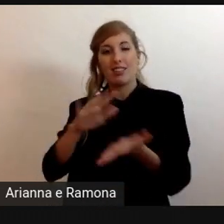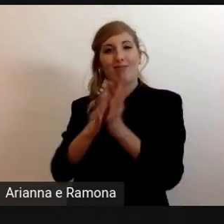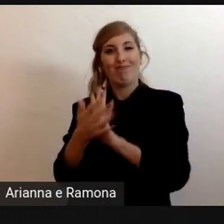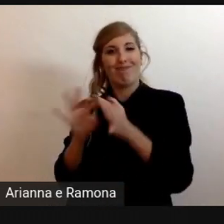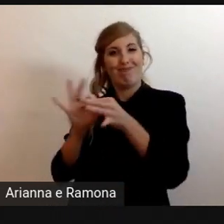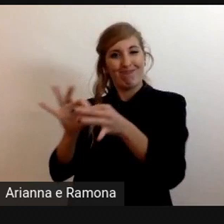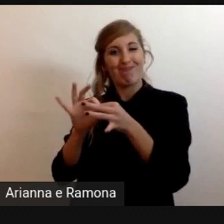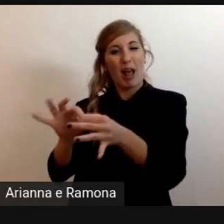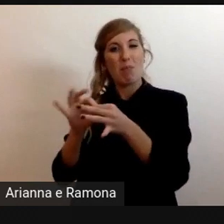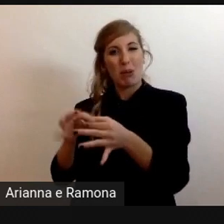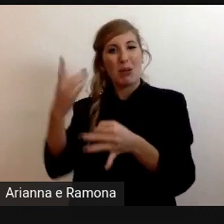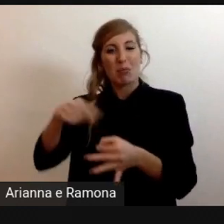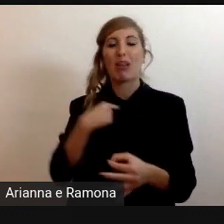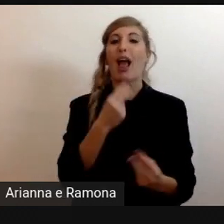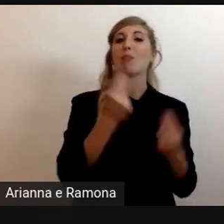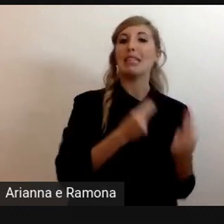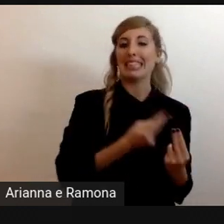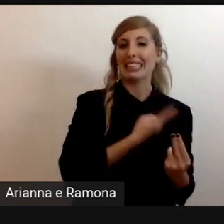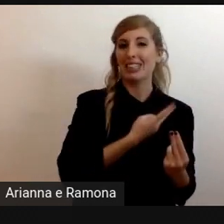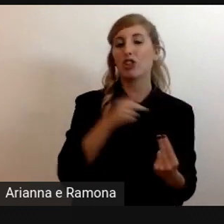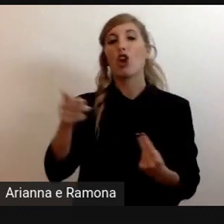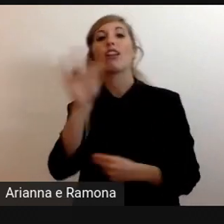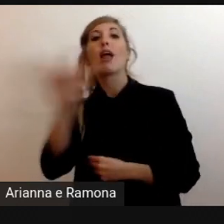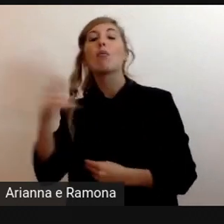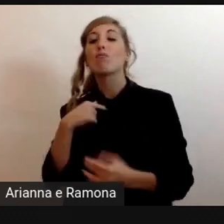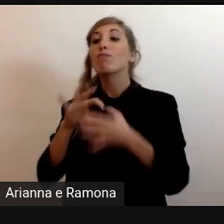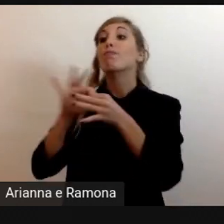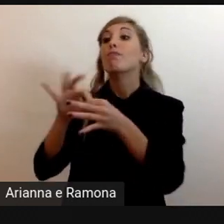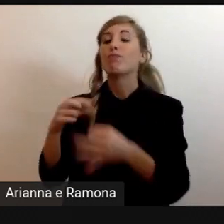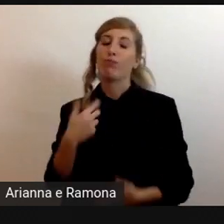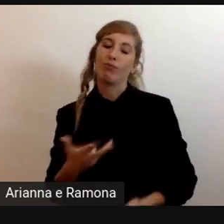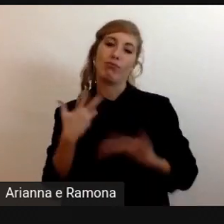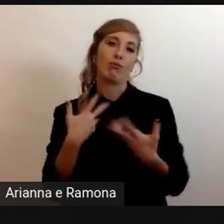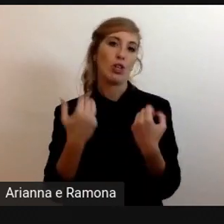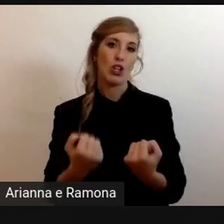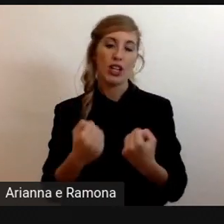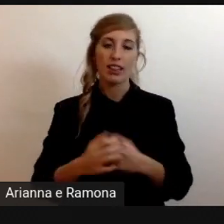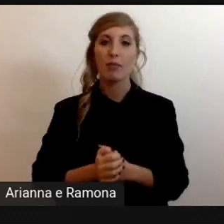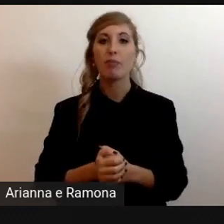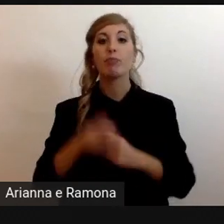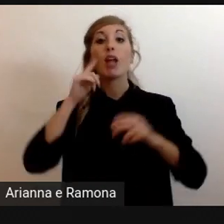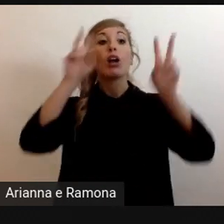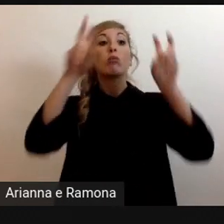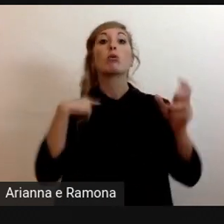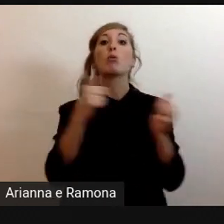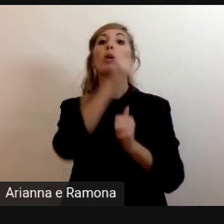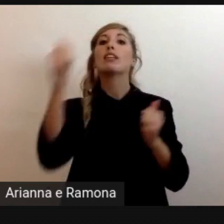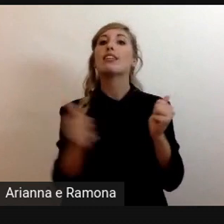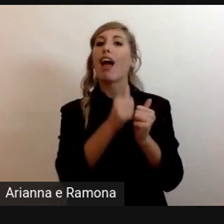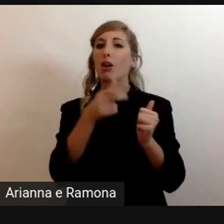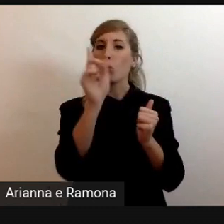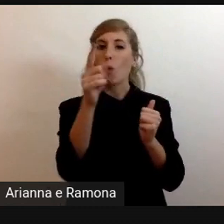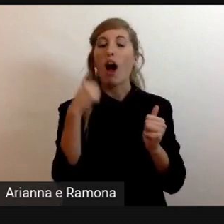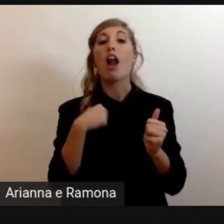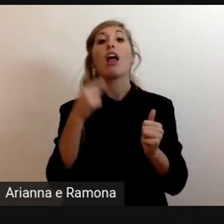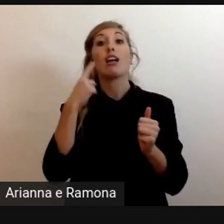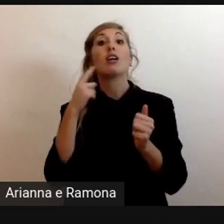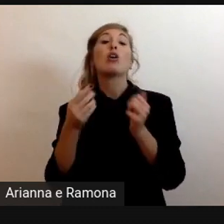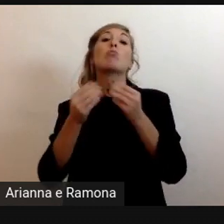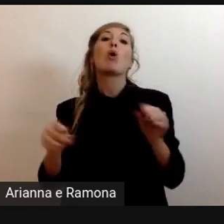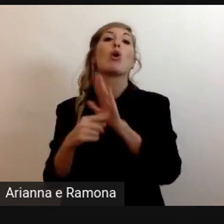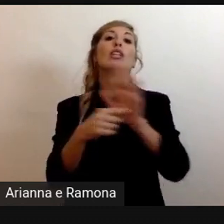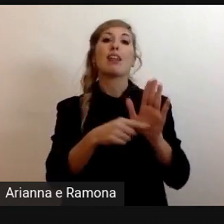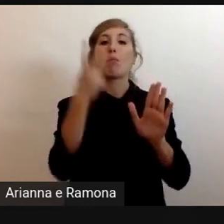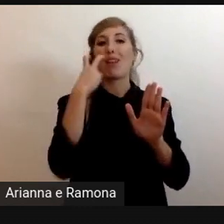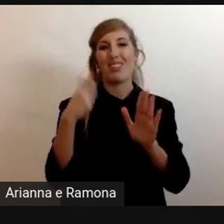tra amministrazione e de blanck il tema di quest'anno quello che il tema della mostra prevista appunto a palazzo della regione